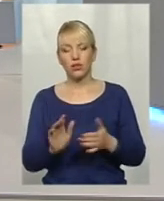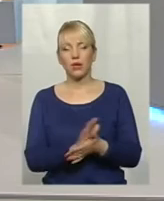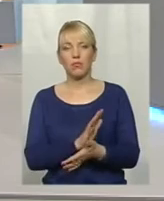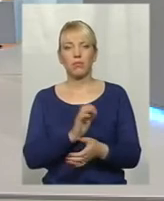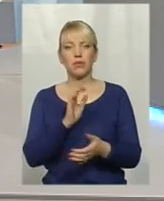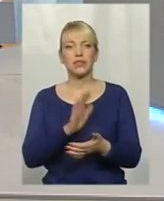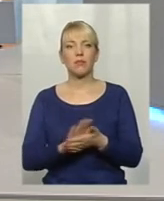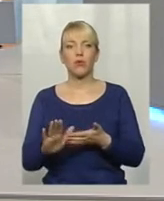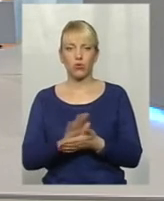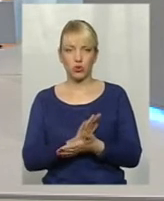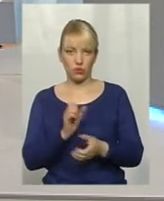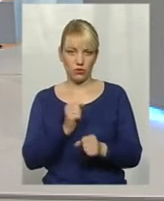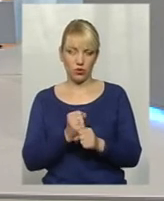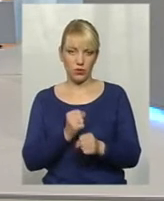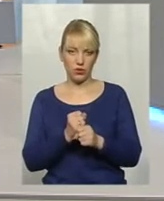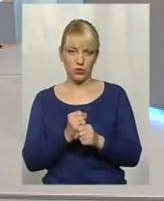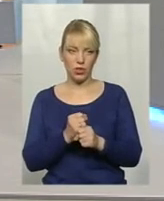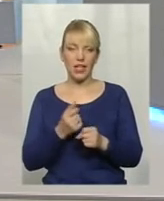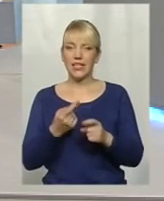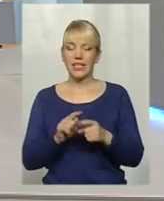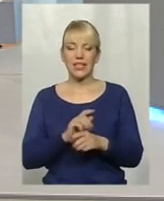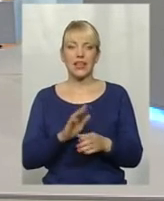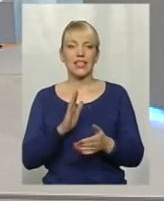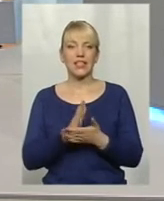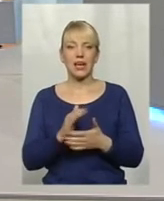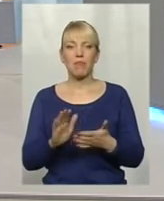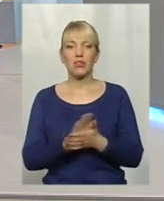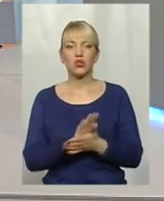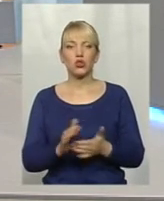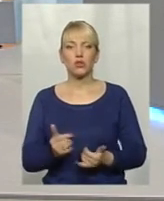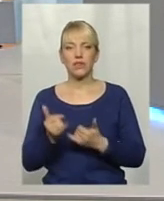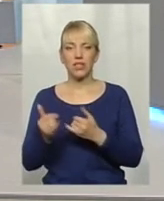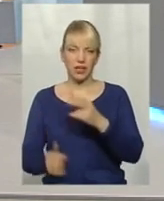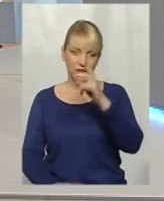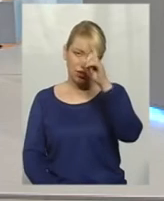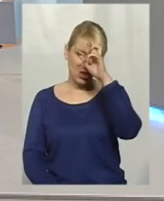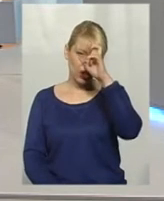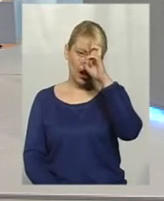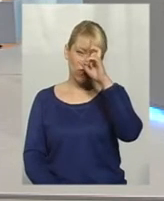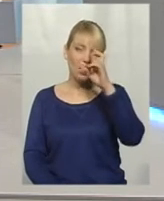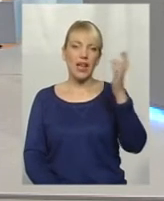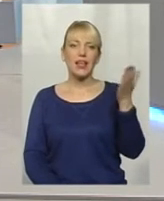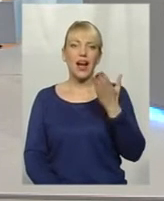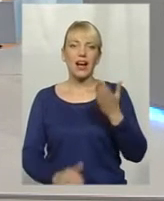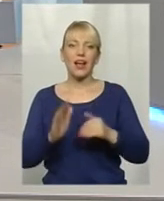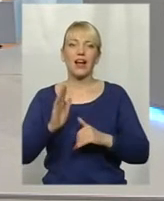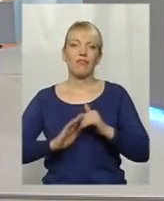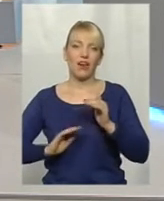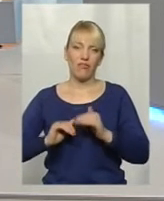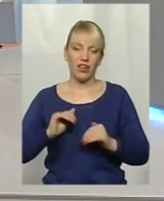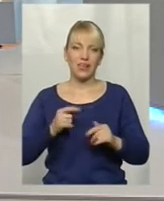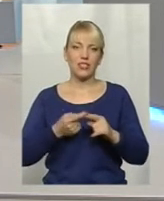безплатно і він не безкоштовний для держави. Яка кваліфікація тих безоплатних